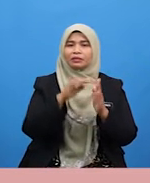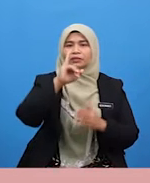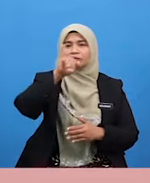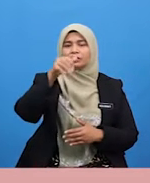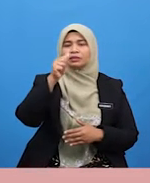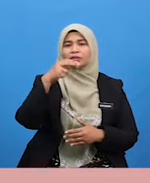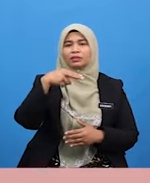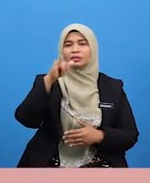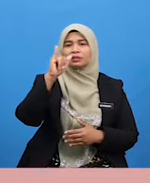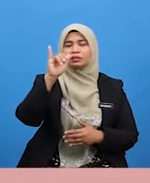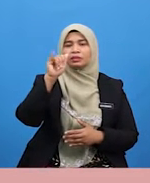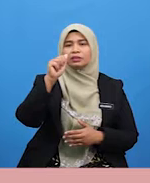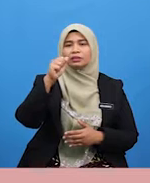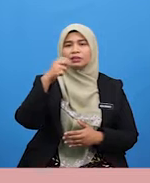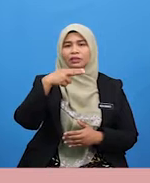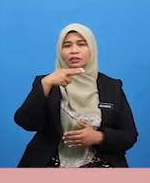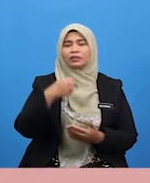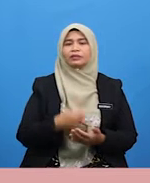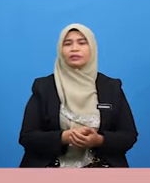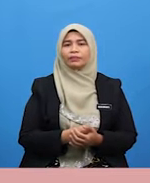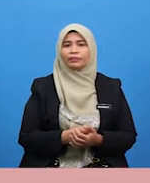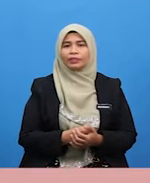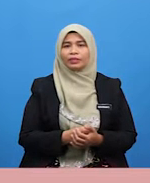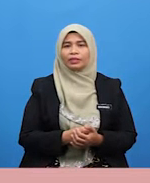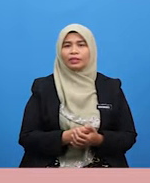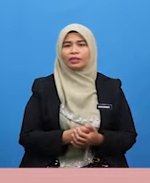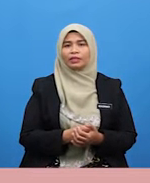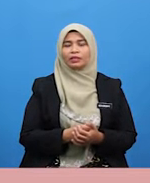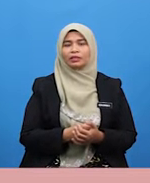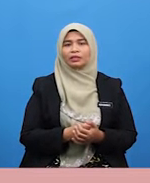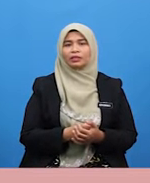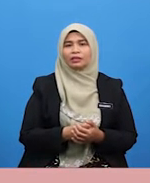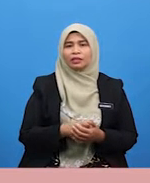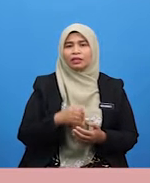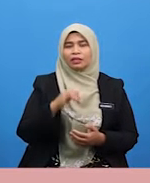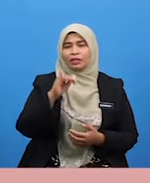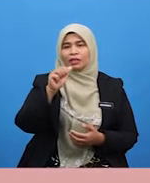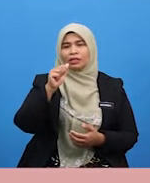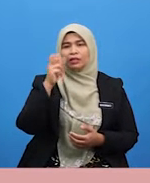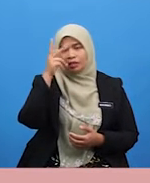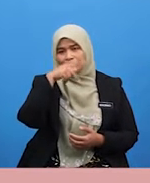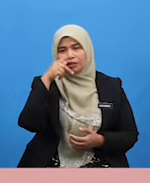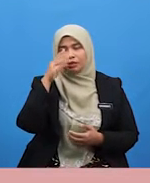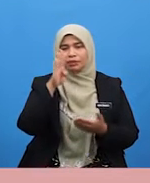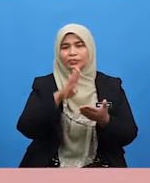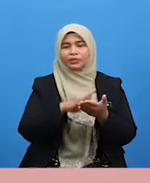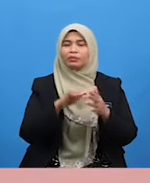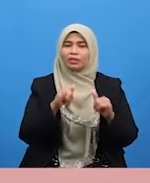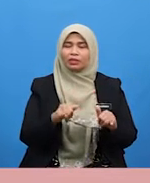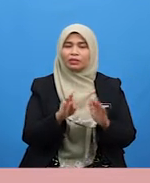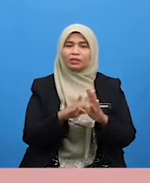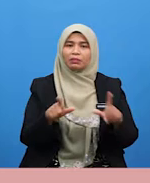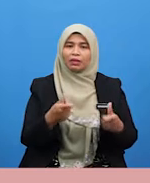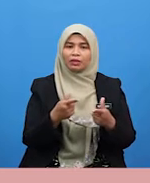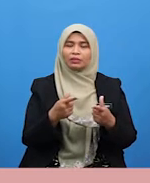Soalan terakhir, akhlak buruk masyarakat Arab jahiliyah masih berlaku pada masa sekarang. Ianya memudaratkan